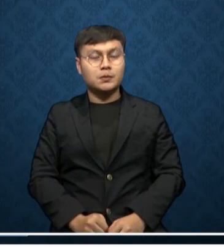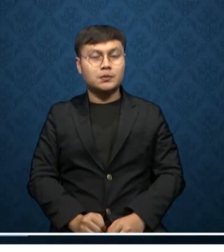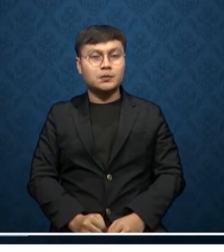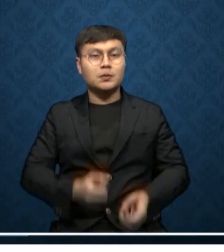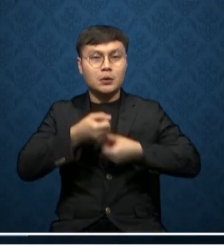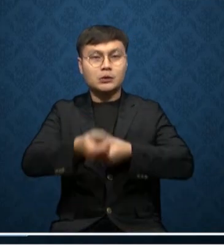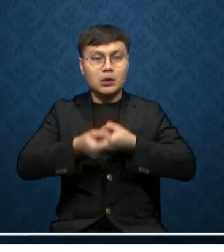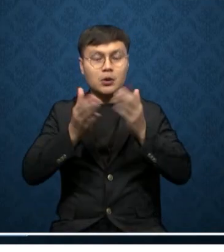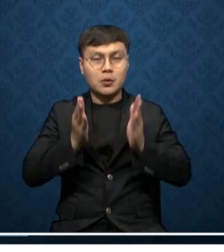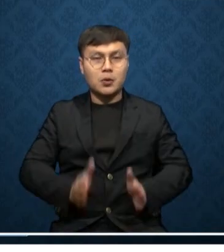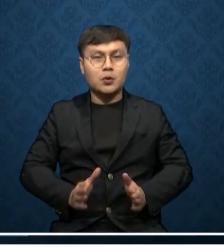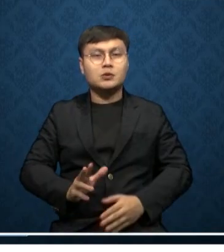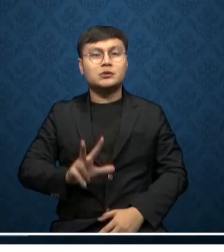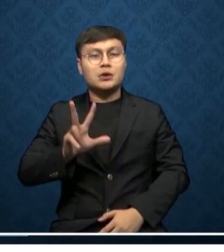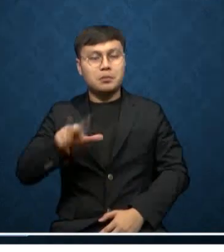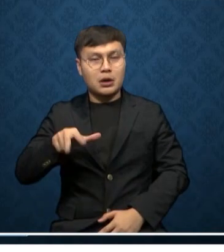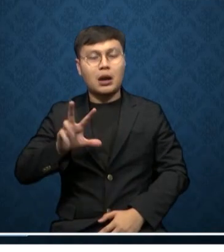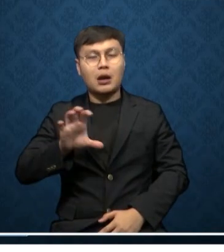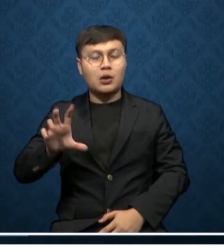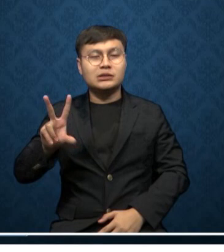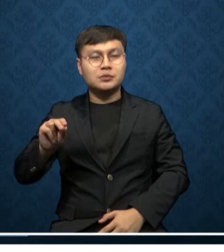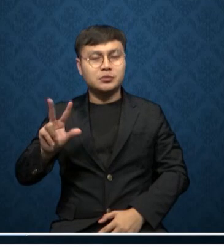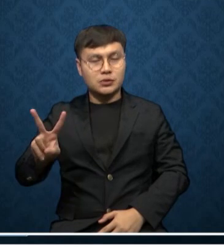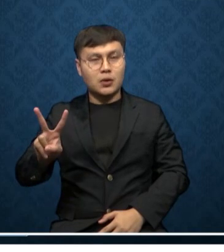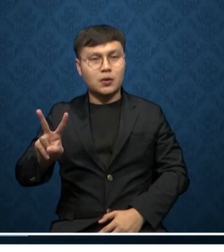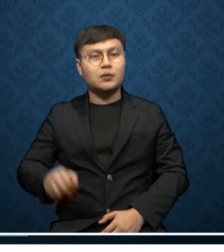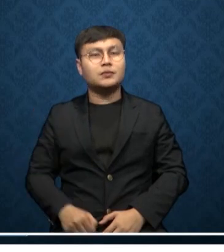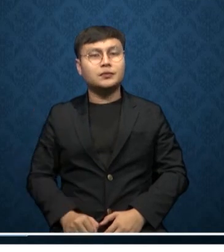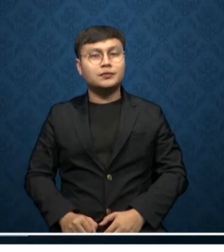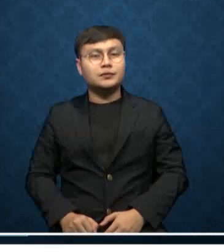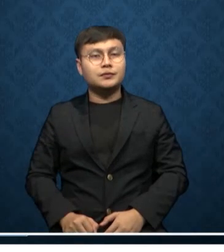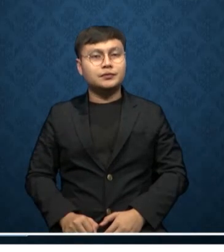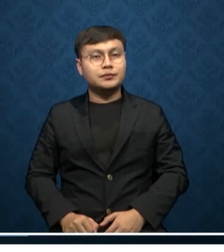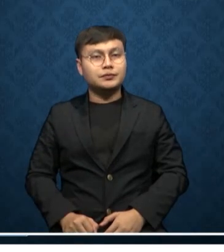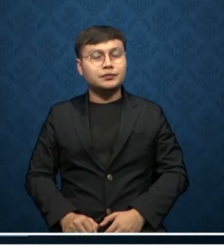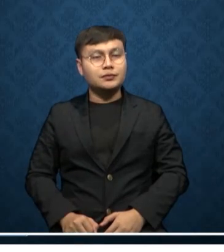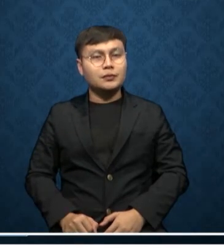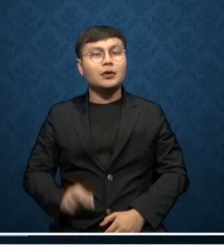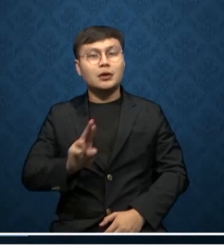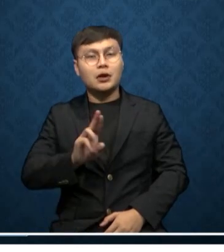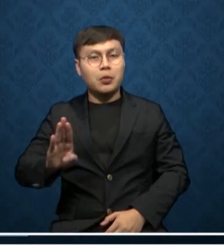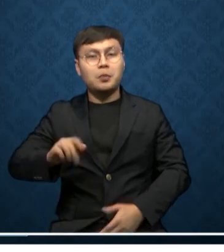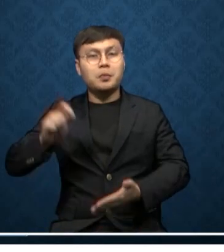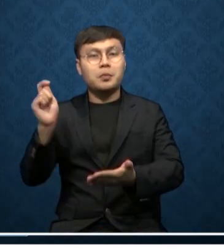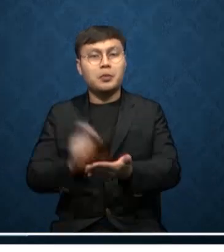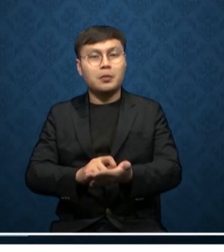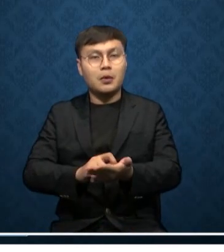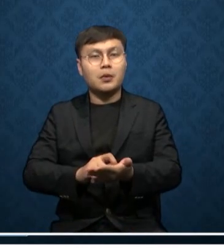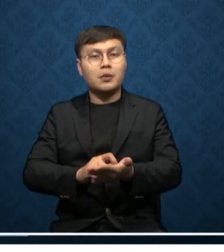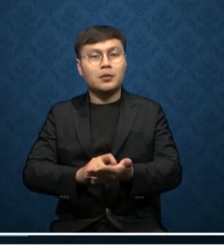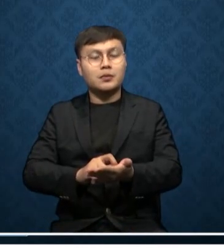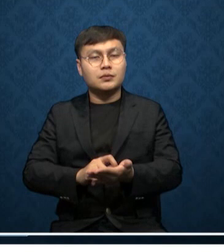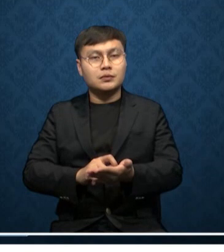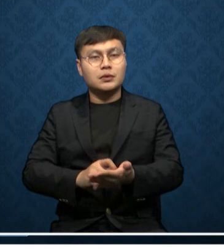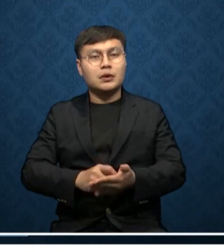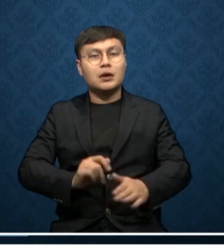ประมาณ 2532รายมีเกษตรกรที่เข้าสู่ระบบการรับรอง GPคือระบบรับรองระบบการผลิตที่ดีเพันกว่า